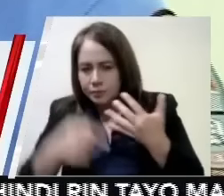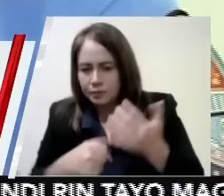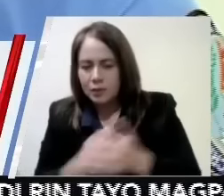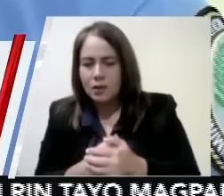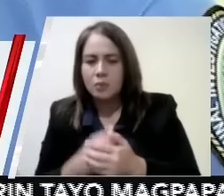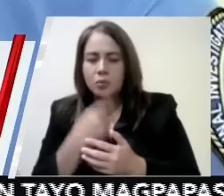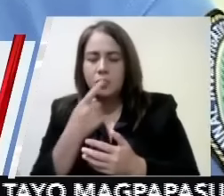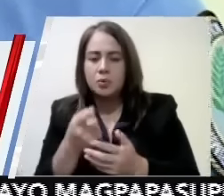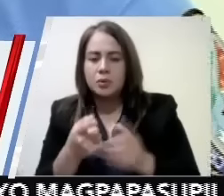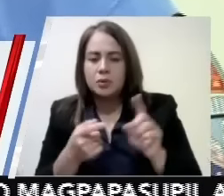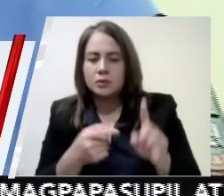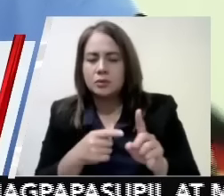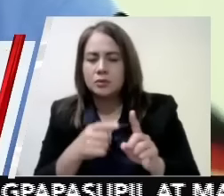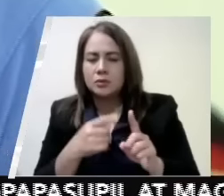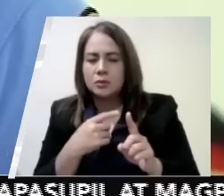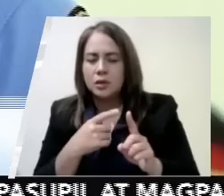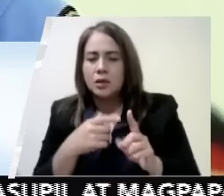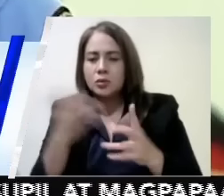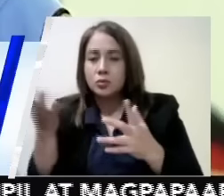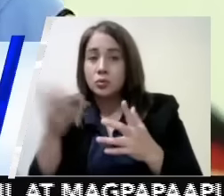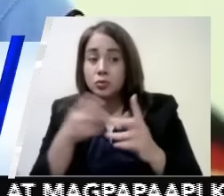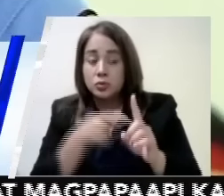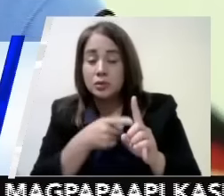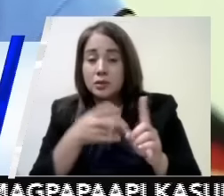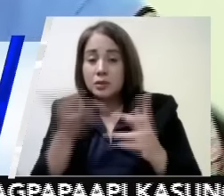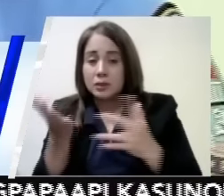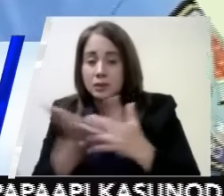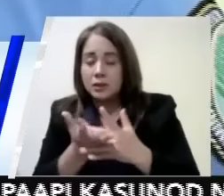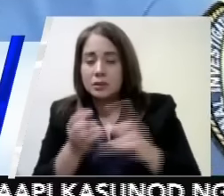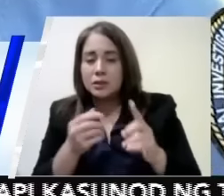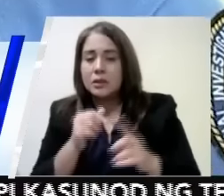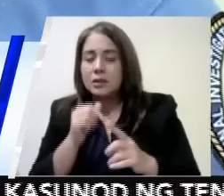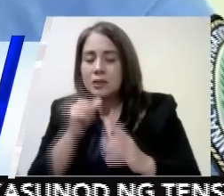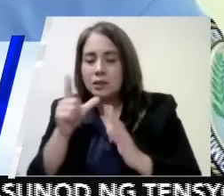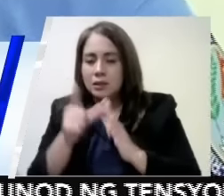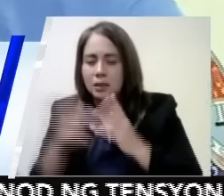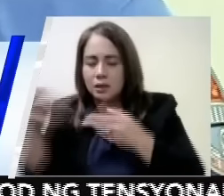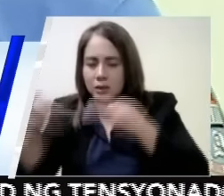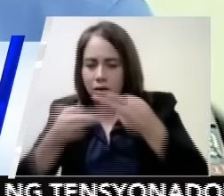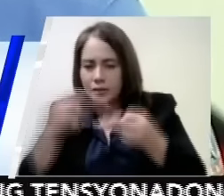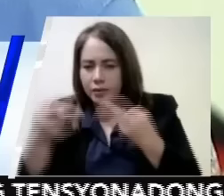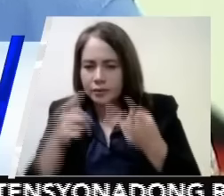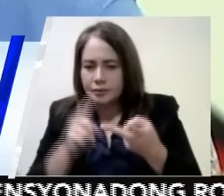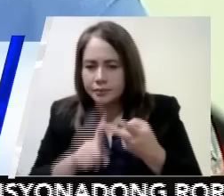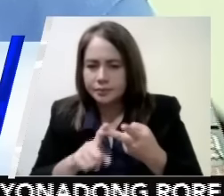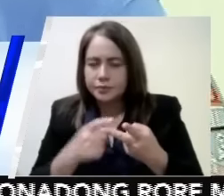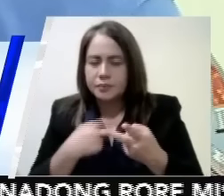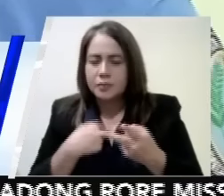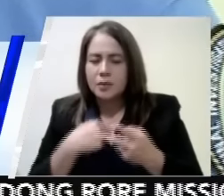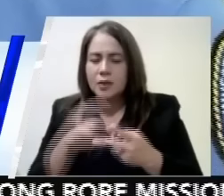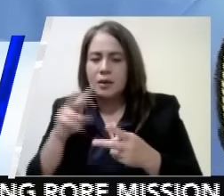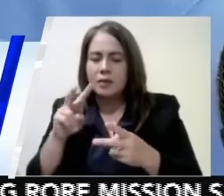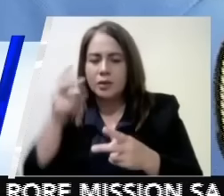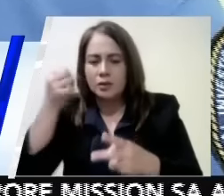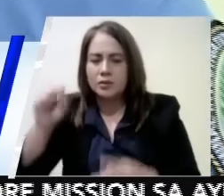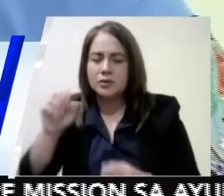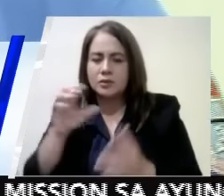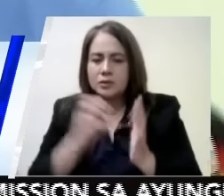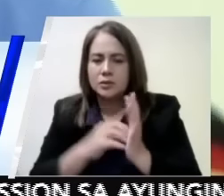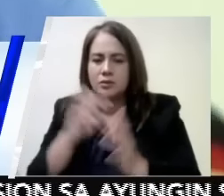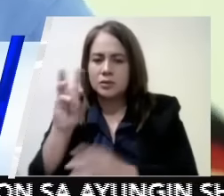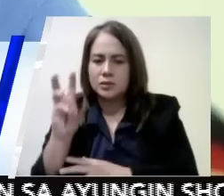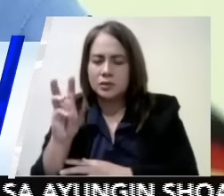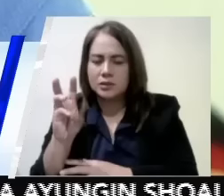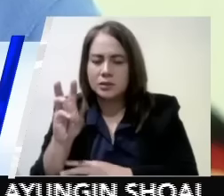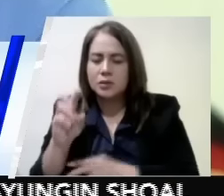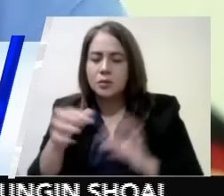suspect, sir, sa illegal recruitment ay ang violation of Section 6 in relation to